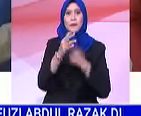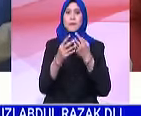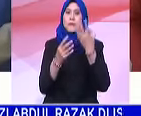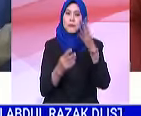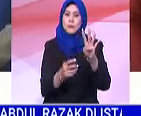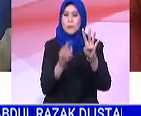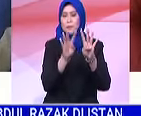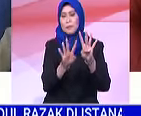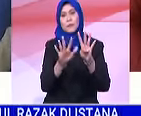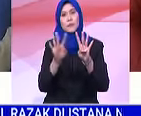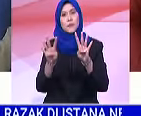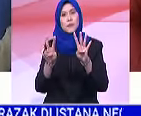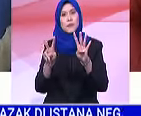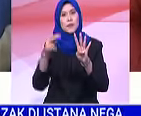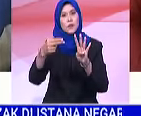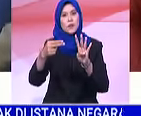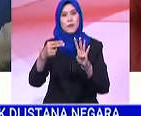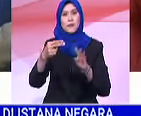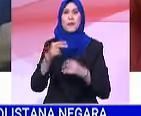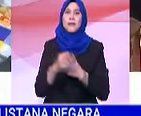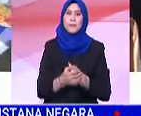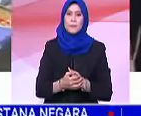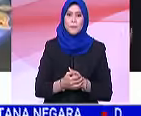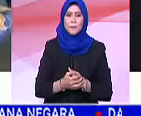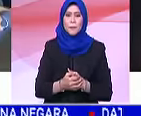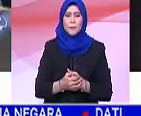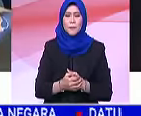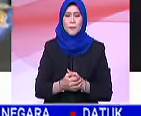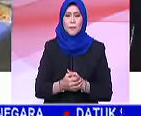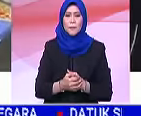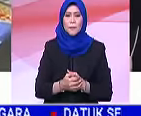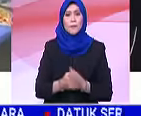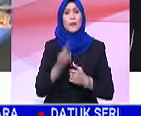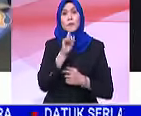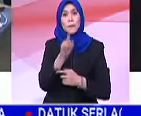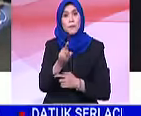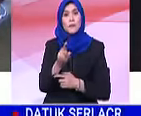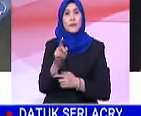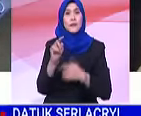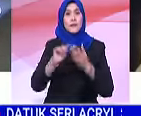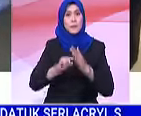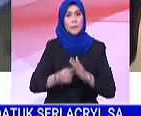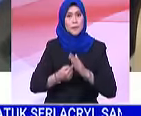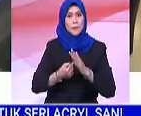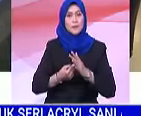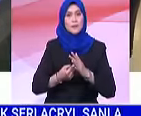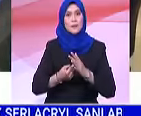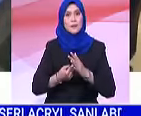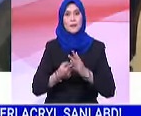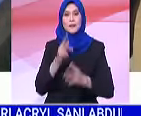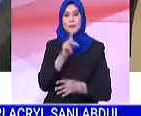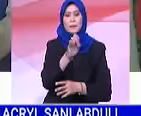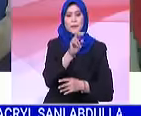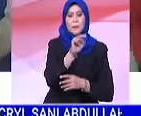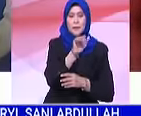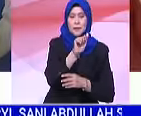1442 Hijrah bersamaan 2021 Masihi. Dan Tawau merupakan destinasi yang ketiga selepas Keningau dan